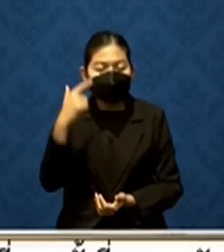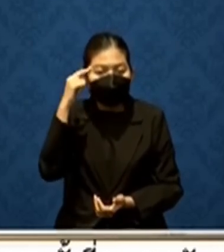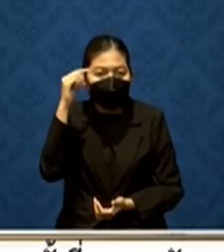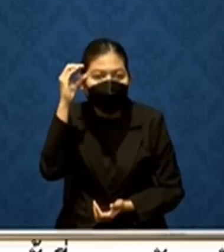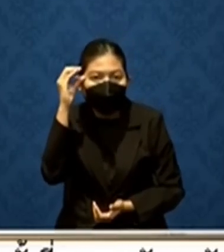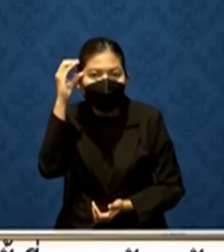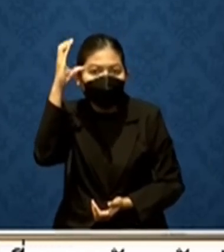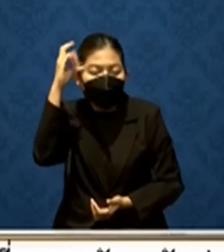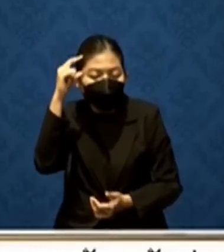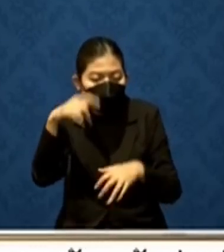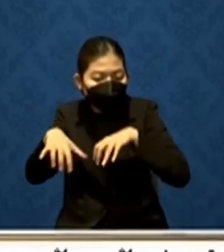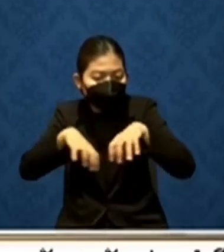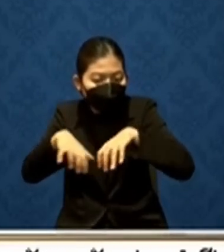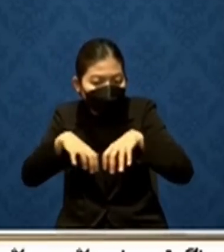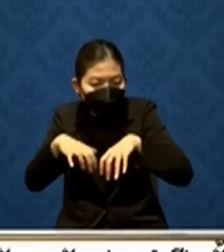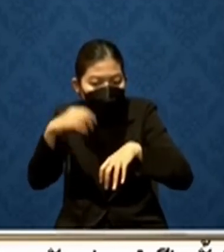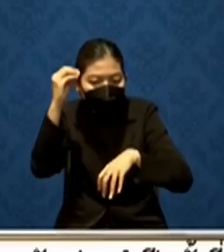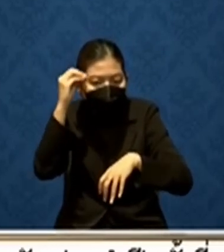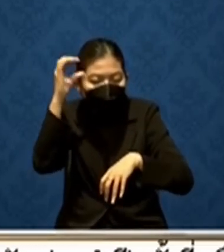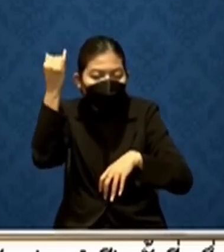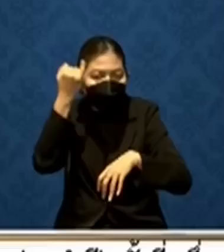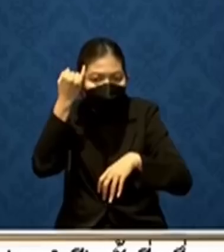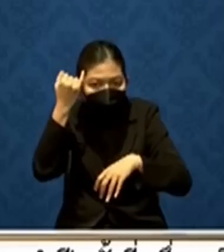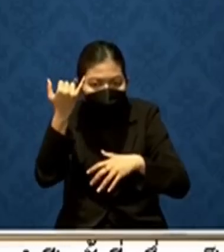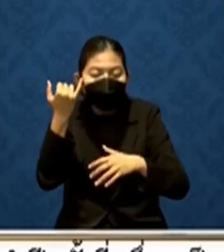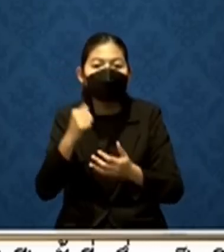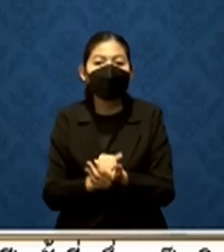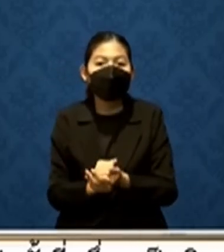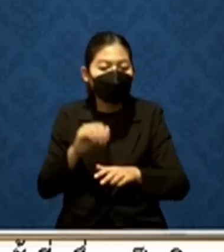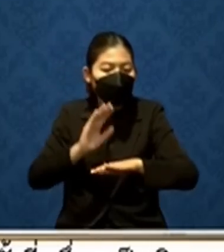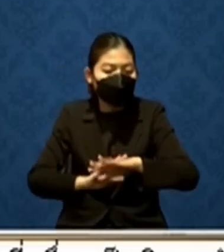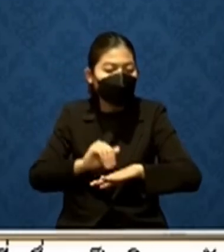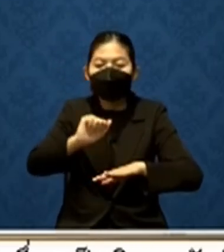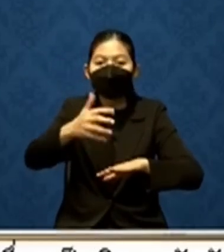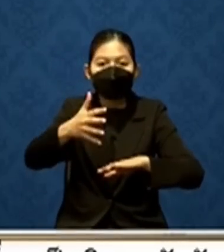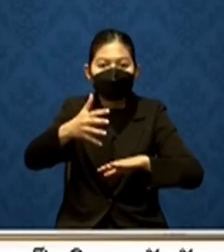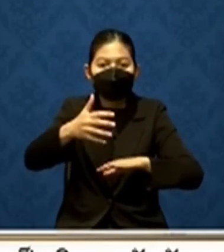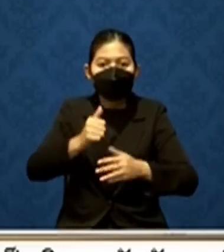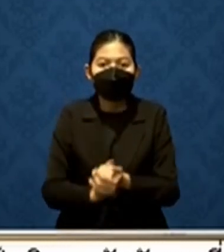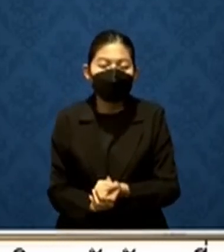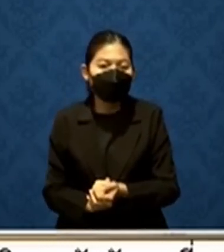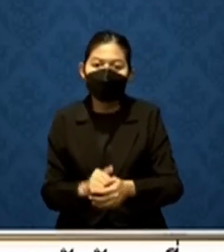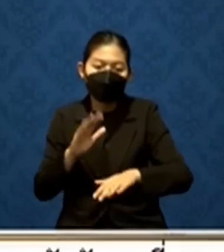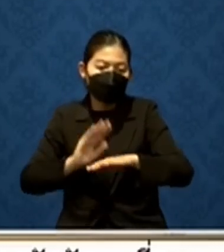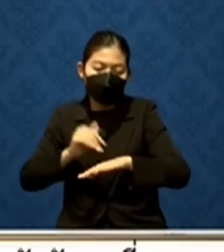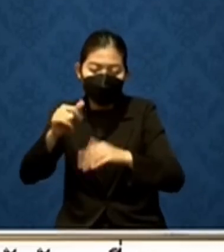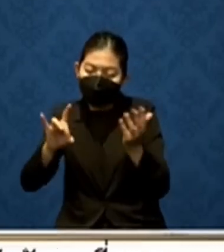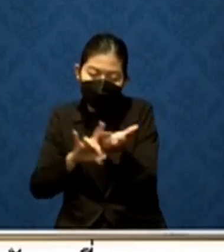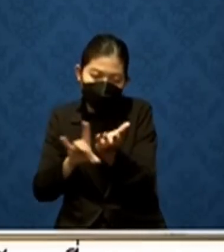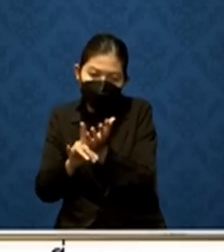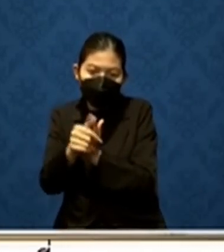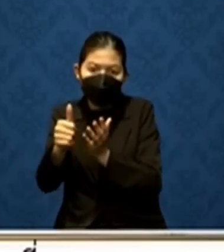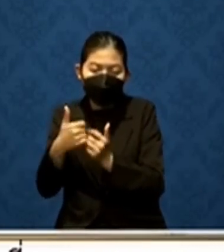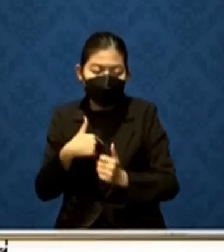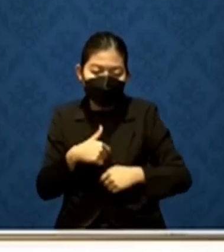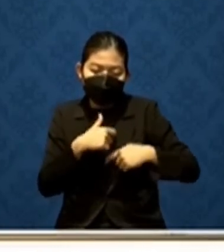ปัญญาระยองความรู้ไร้ความสามารถไร้ประสิทธิภาพไร้